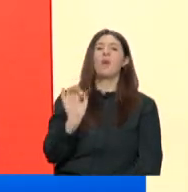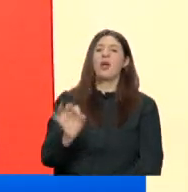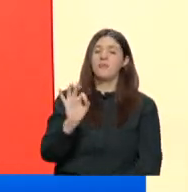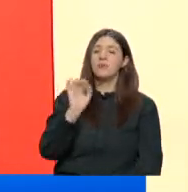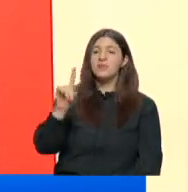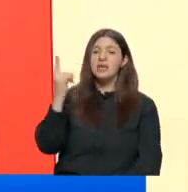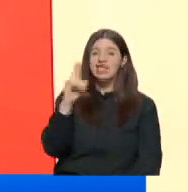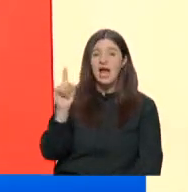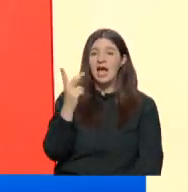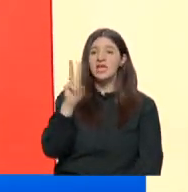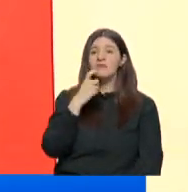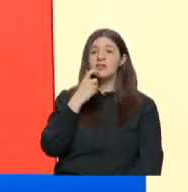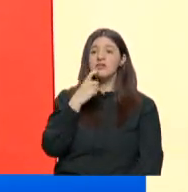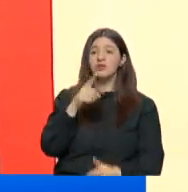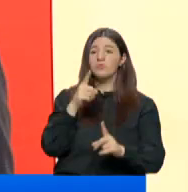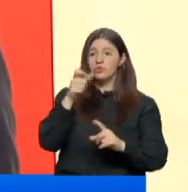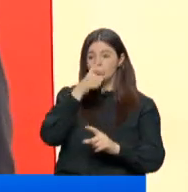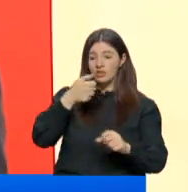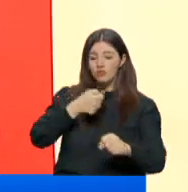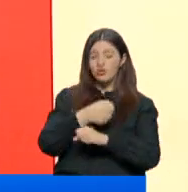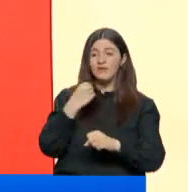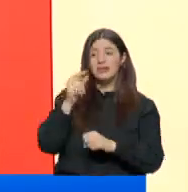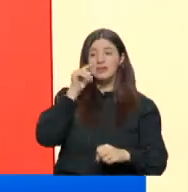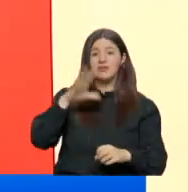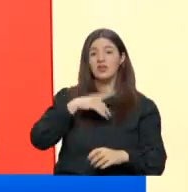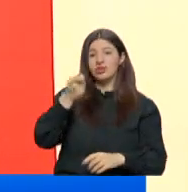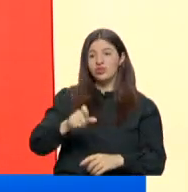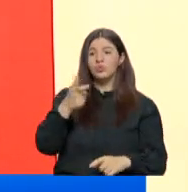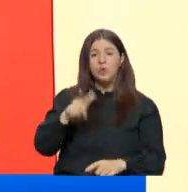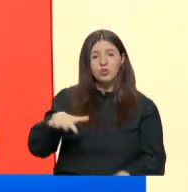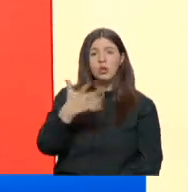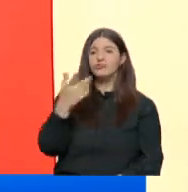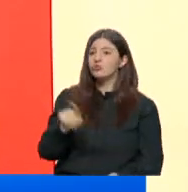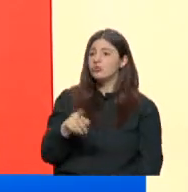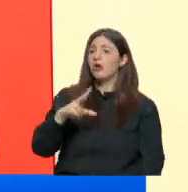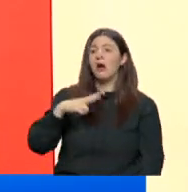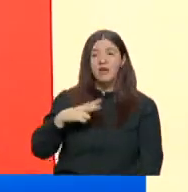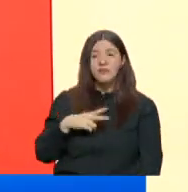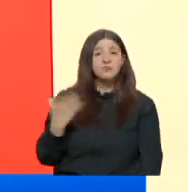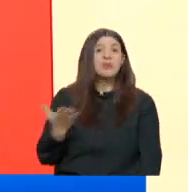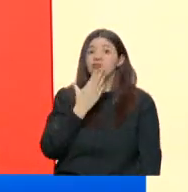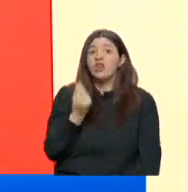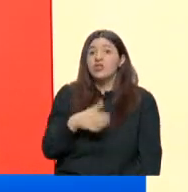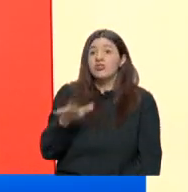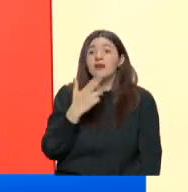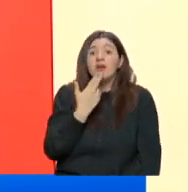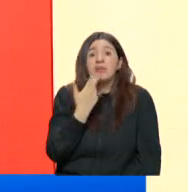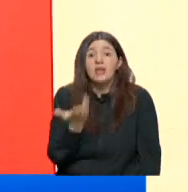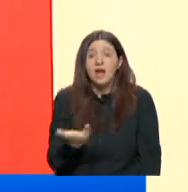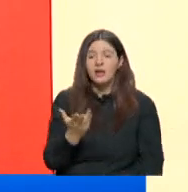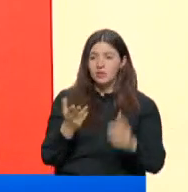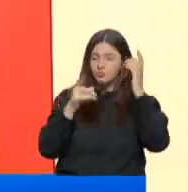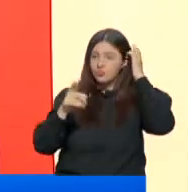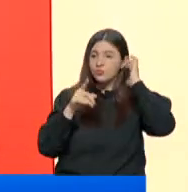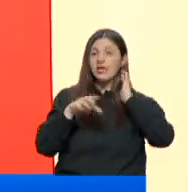Bu iktidara karşı 20 yıldır bu ülkede mücadele eden insanlar var. İşçiler, köylüler, Kürtler, Aleviler, gençler, kadınlar. Yani